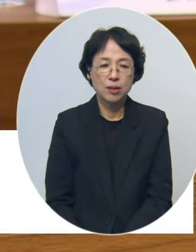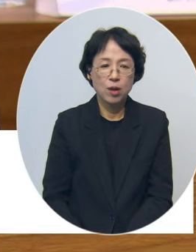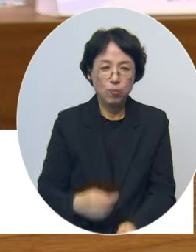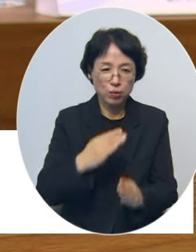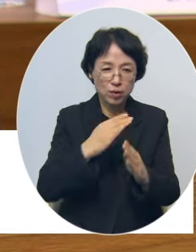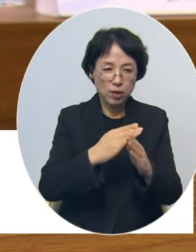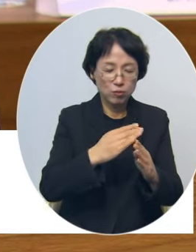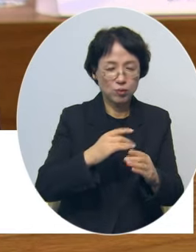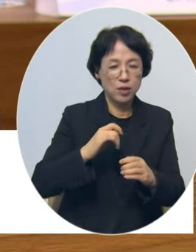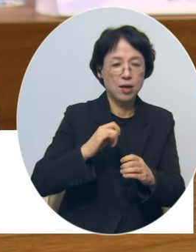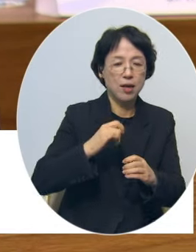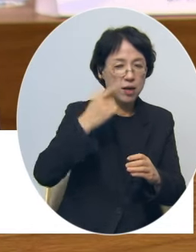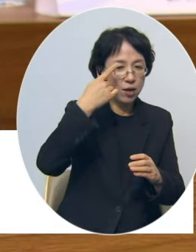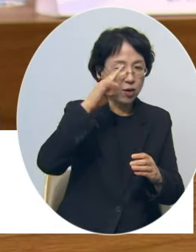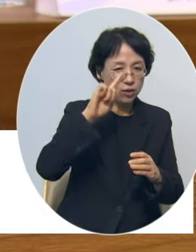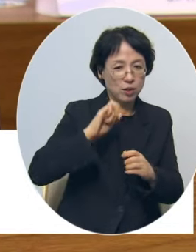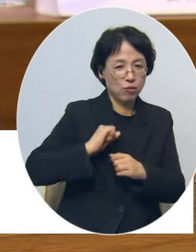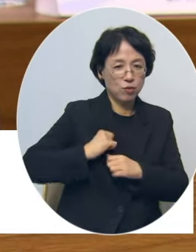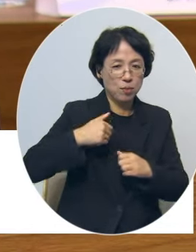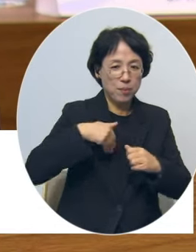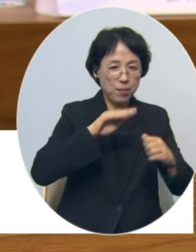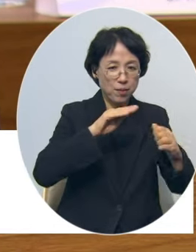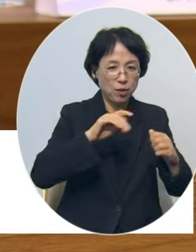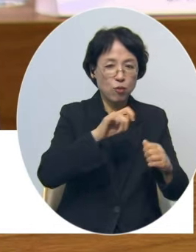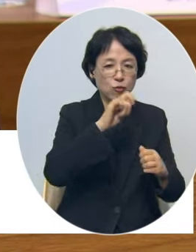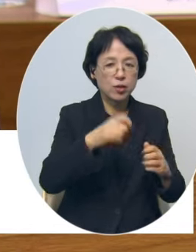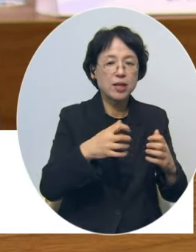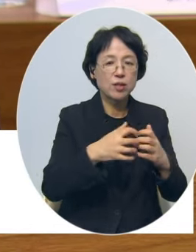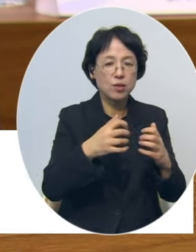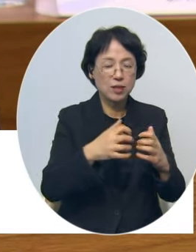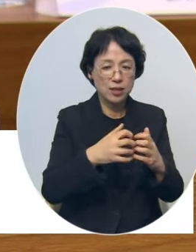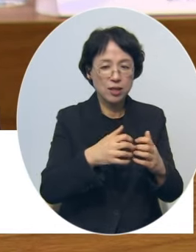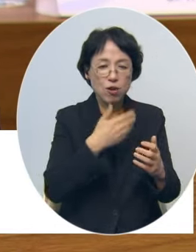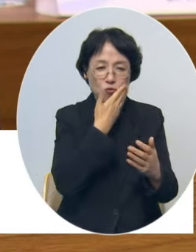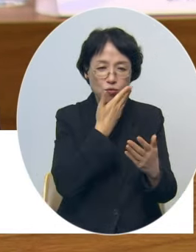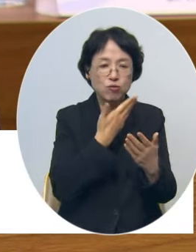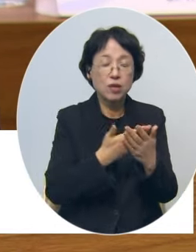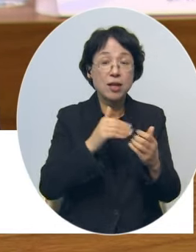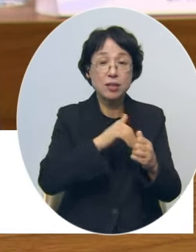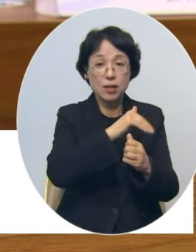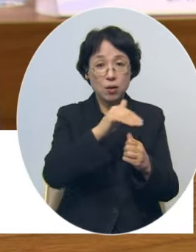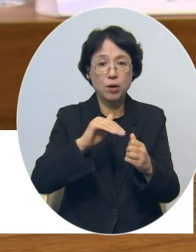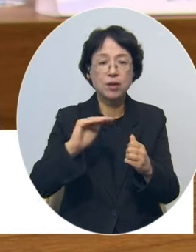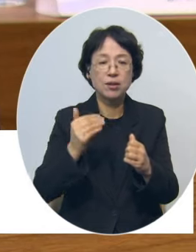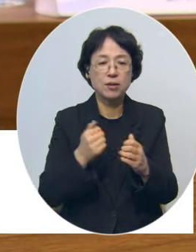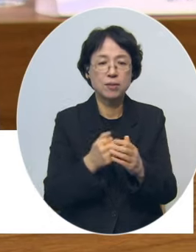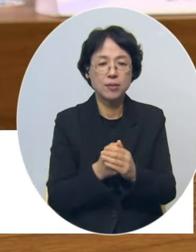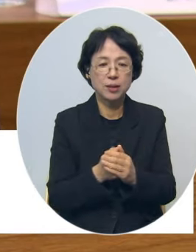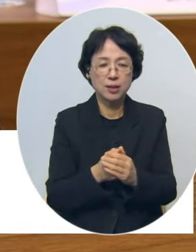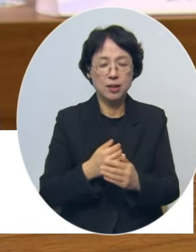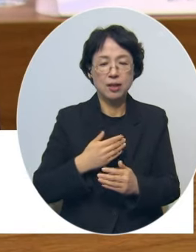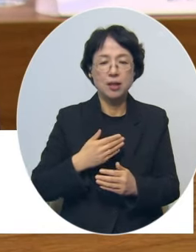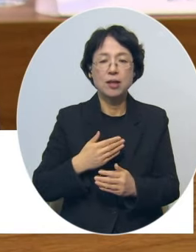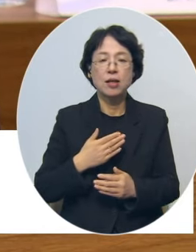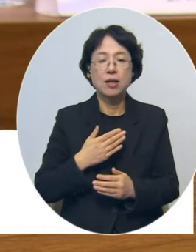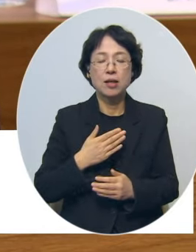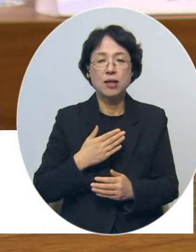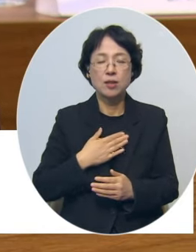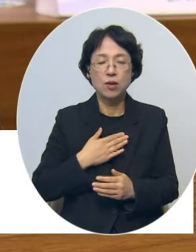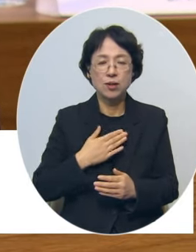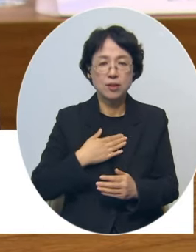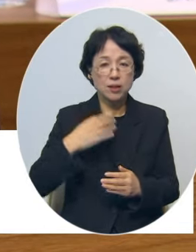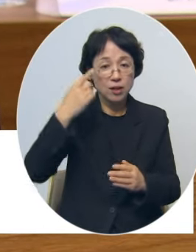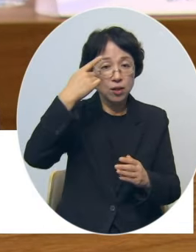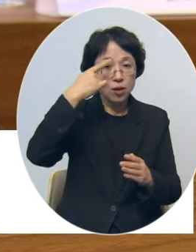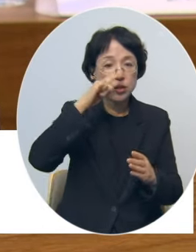대규모 러시아 파병으로 우크라이나 전쟁이 중대한 국면에 접어들고 있습니다.